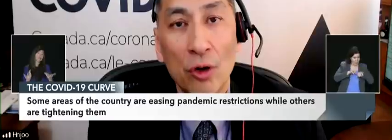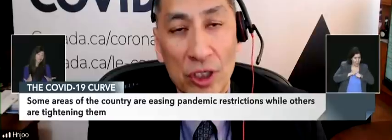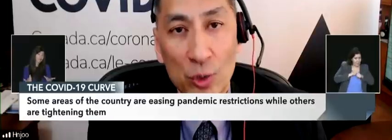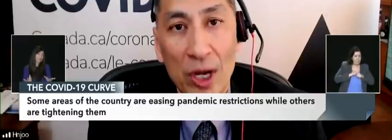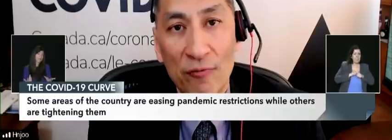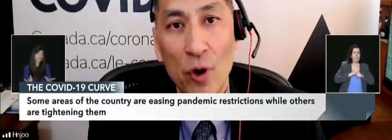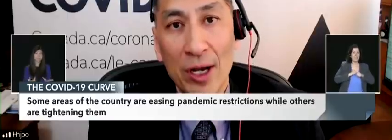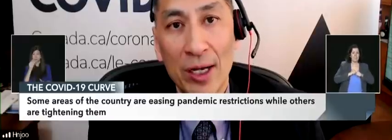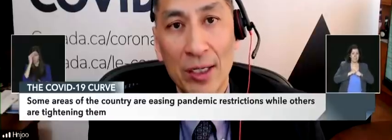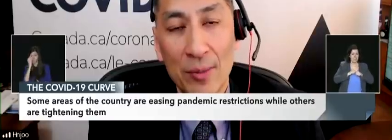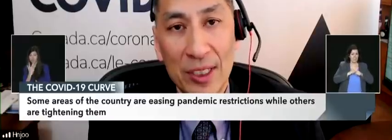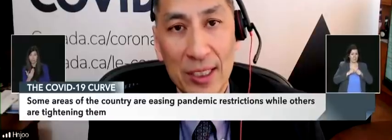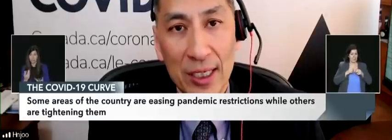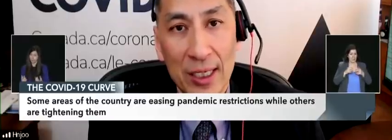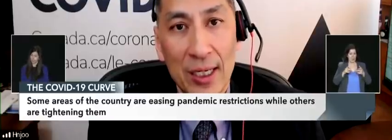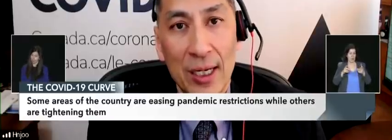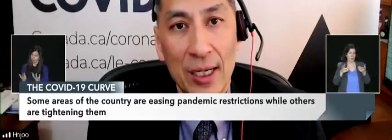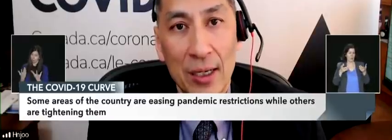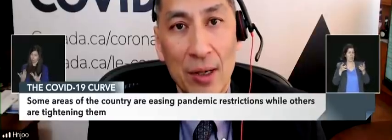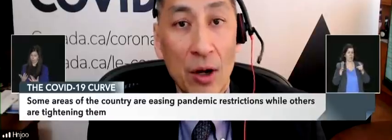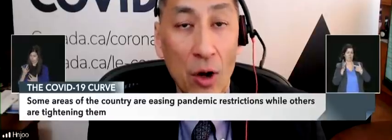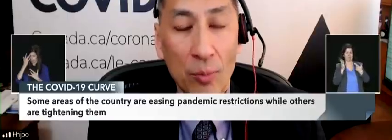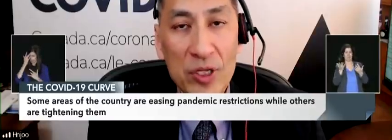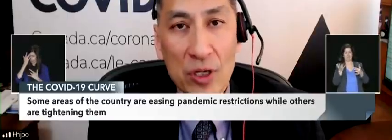vont continuer à avoir, comme on dit,